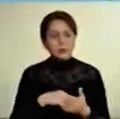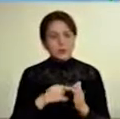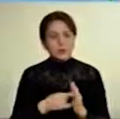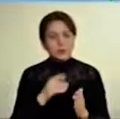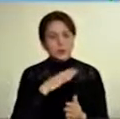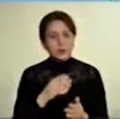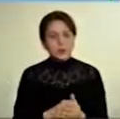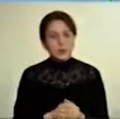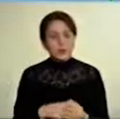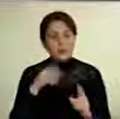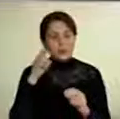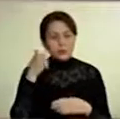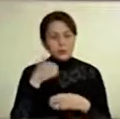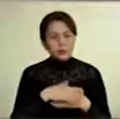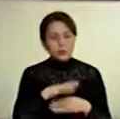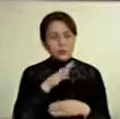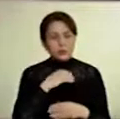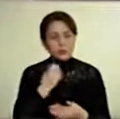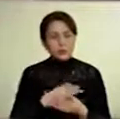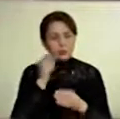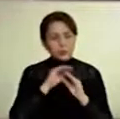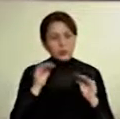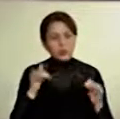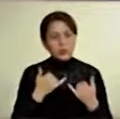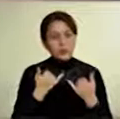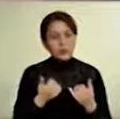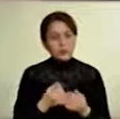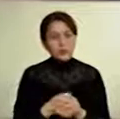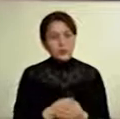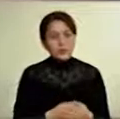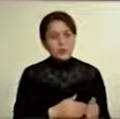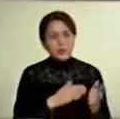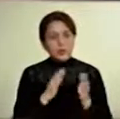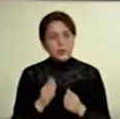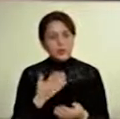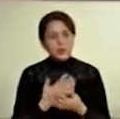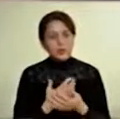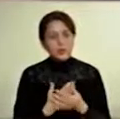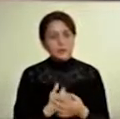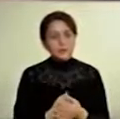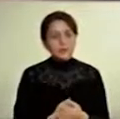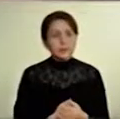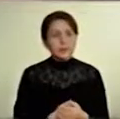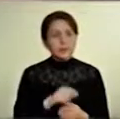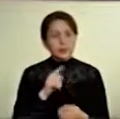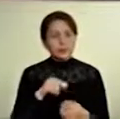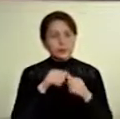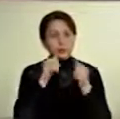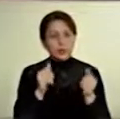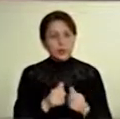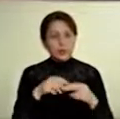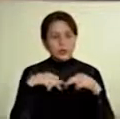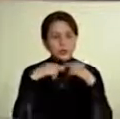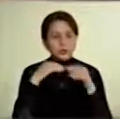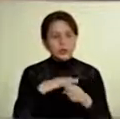ekan. Mavzu tushunarli bo'lyaptimi aziz o'quvchilar? Keling endi navbatdagi masalaga o'tamiz. Bu shaklga e'tibor